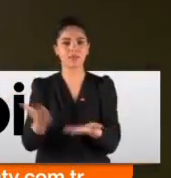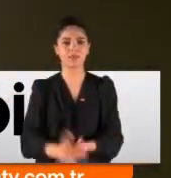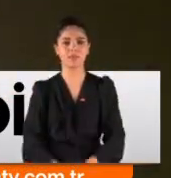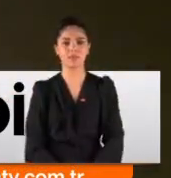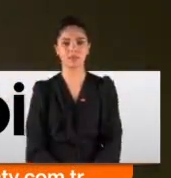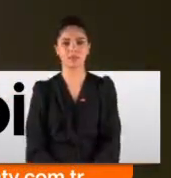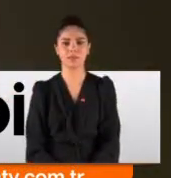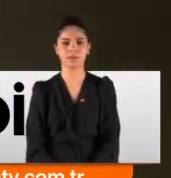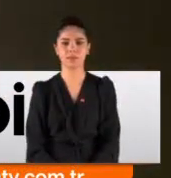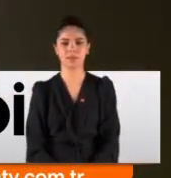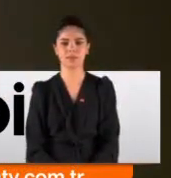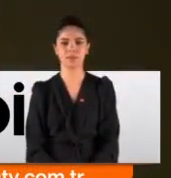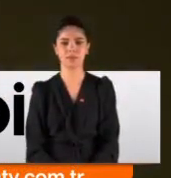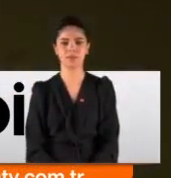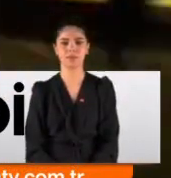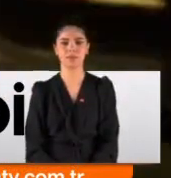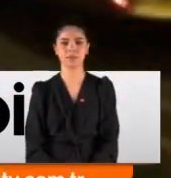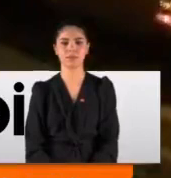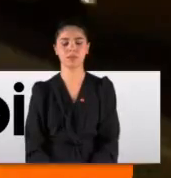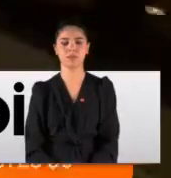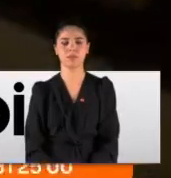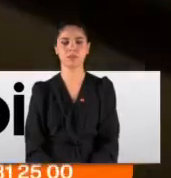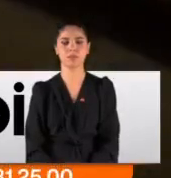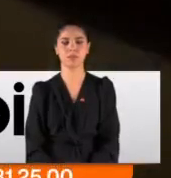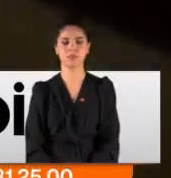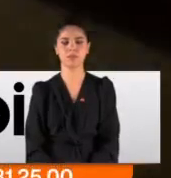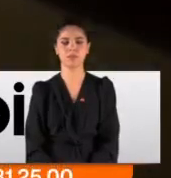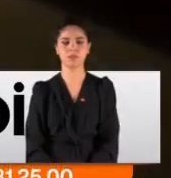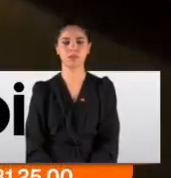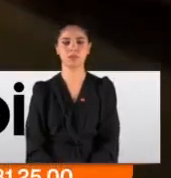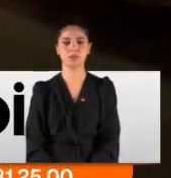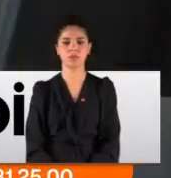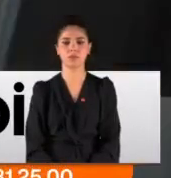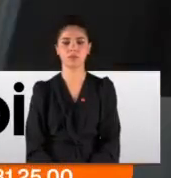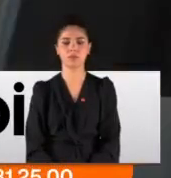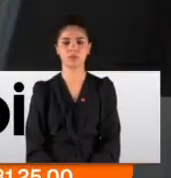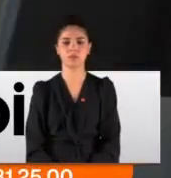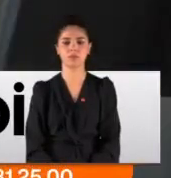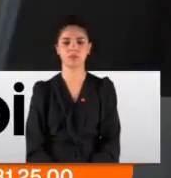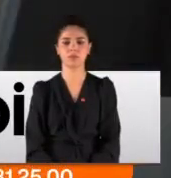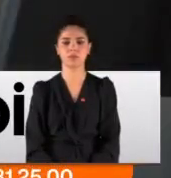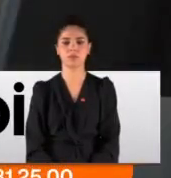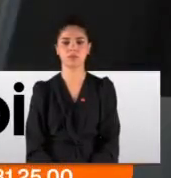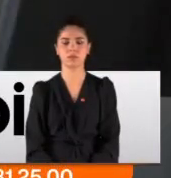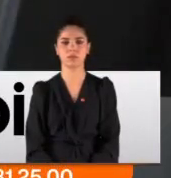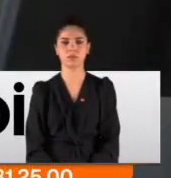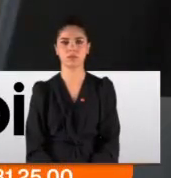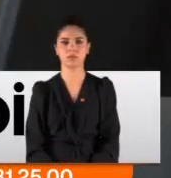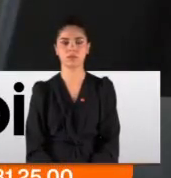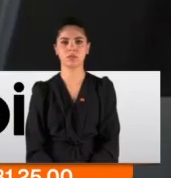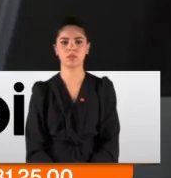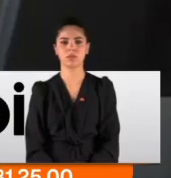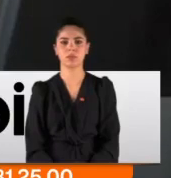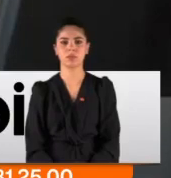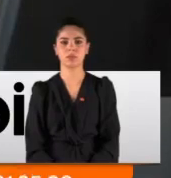bu malum yapı bir kalkışma içerisine de olduğunu tahmin ediyoruz. Ucunda ölüm dahi olsa gereken